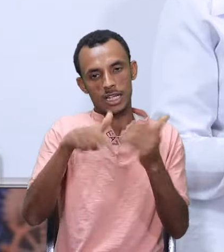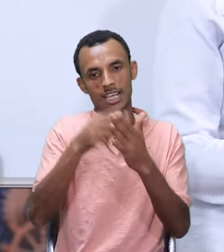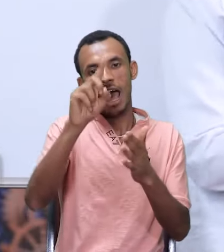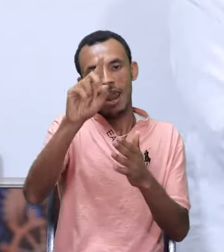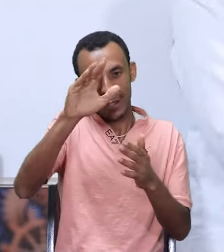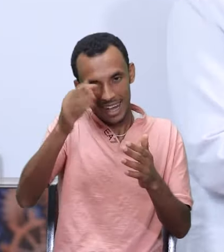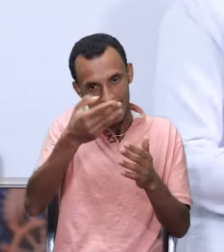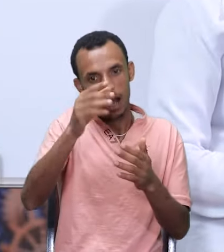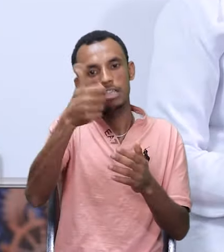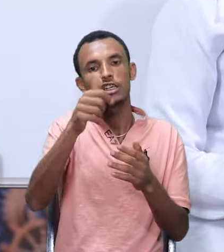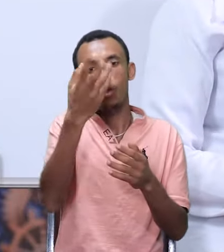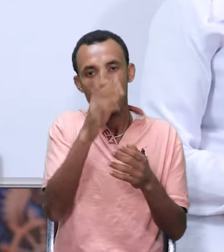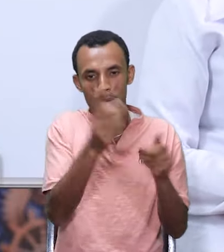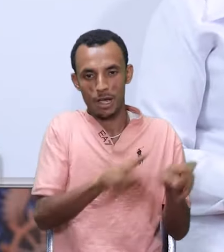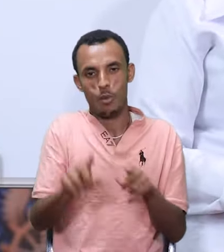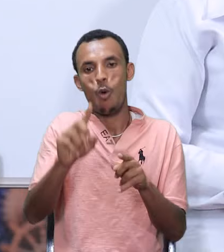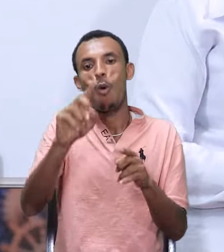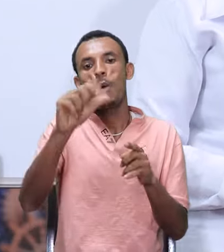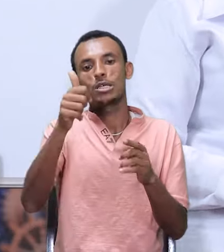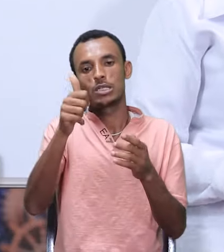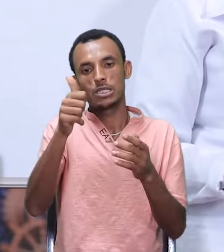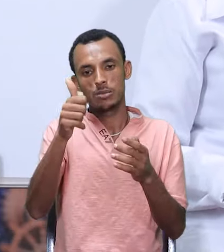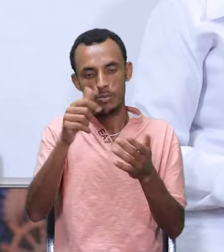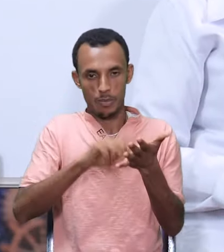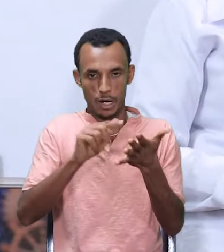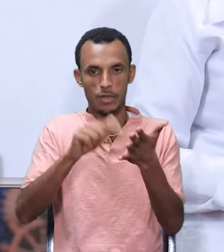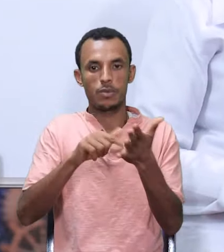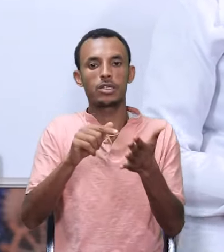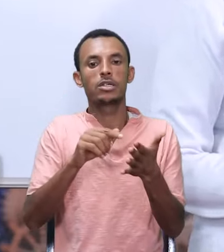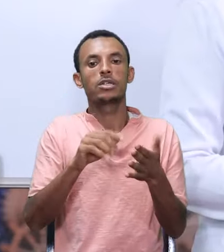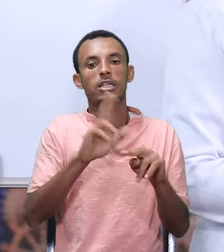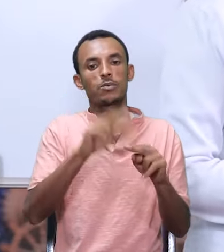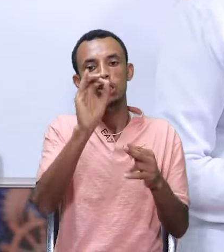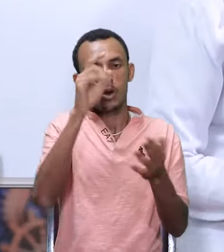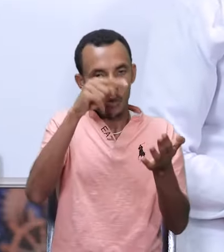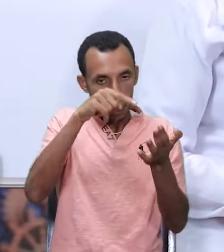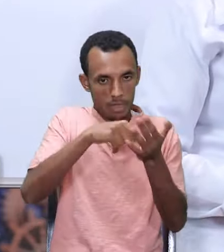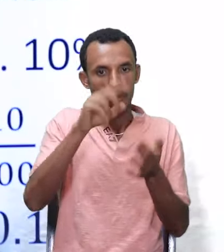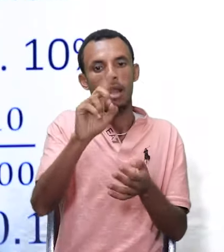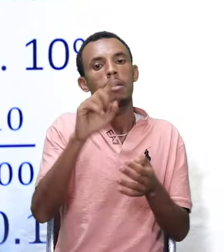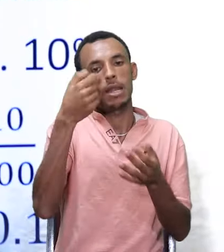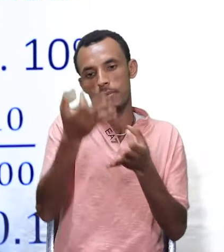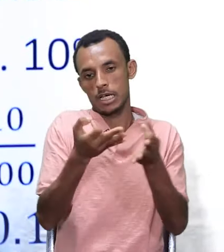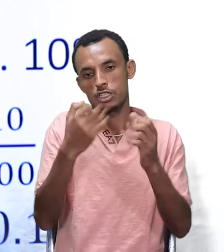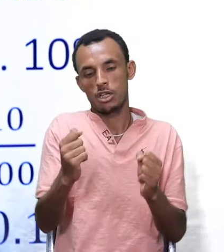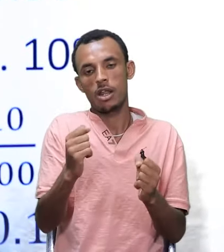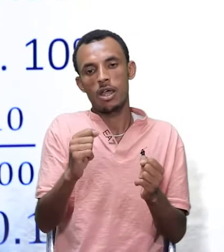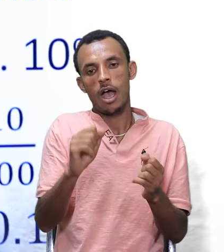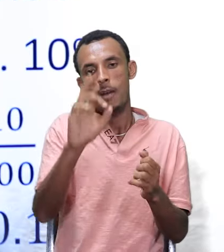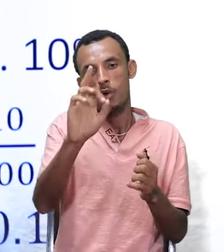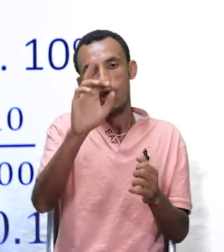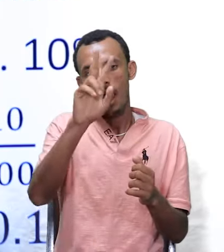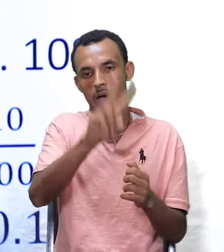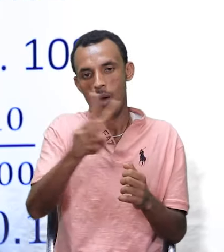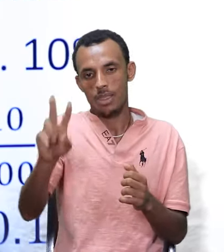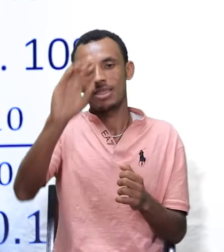1 10ኛ ወይም ደግሞ በ10 ይዩስን ገልጸው 0.1 ብለን እንገልጸዋለን ሐመሩሃ 22%